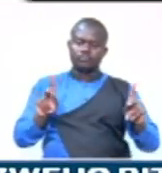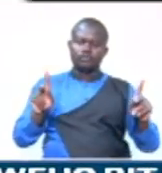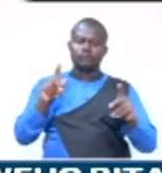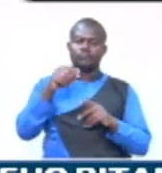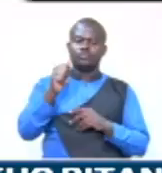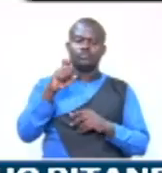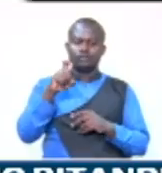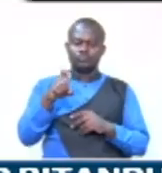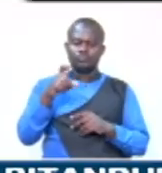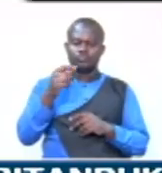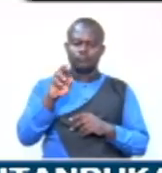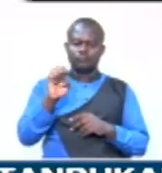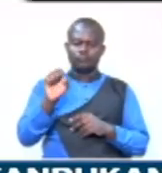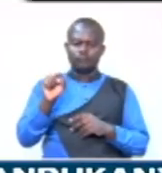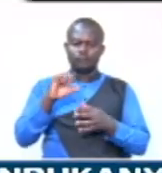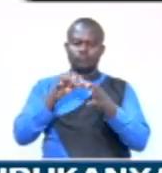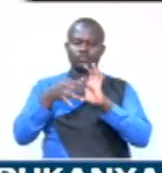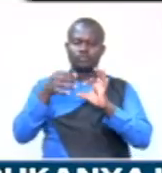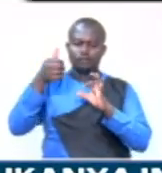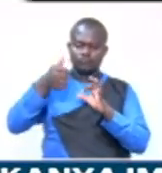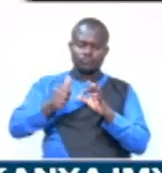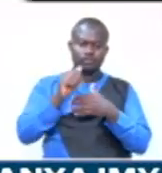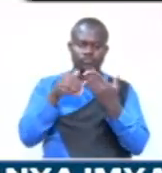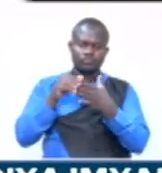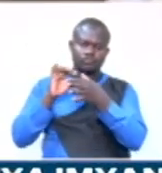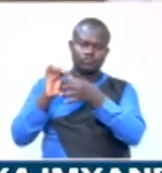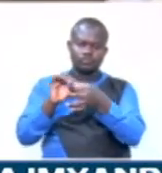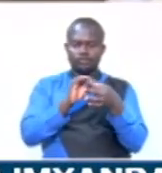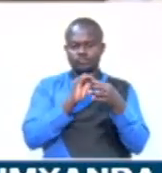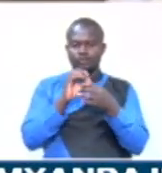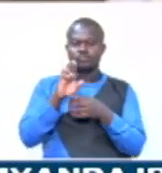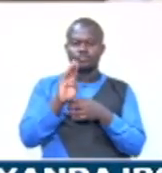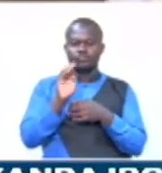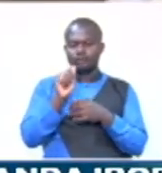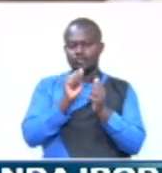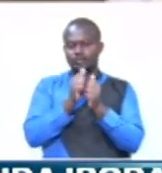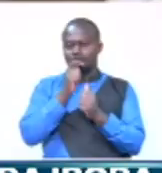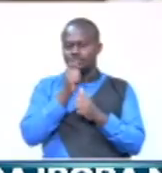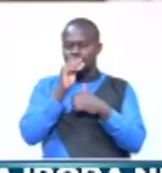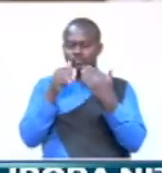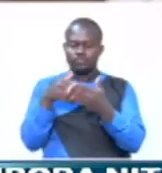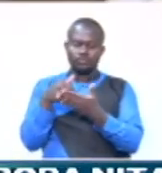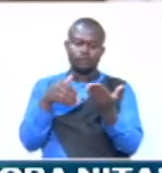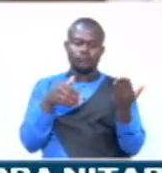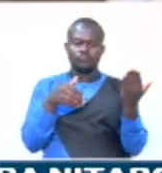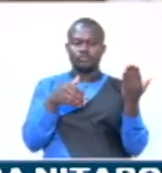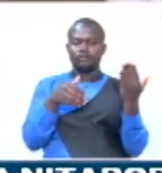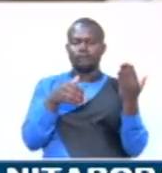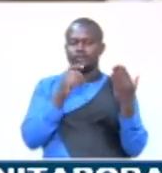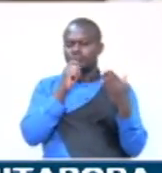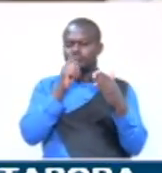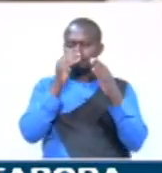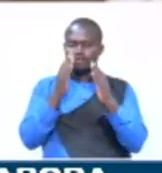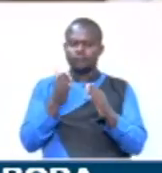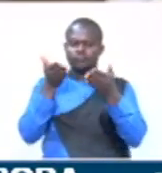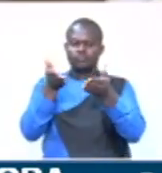Press n'abafatanyabikorwa bawo bafatanyije nyine na RBN n'ibindi bitangazamakuru kuko turi hano turi babiri abanyamakuru